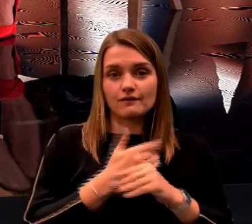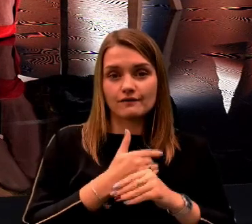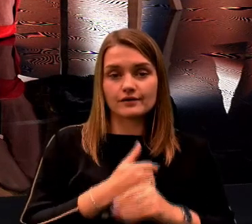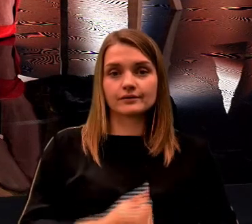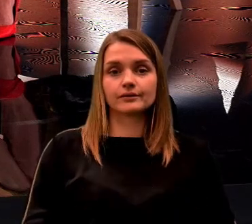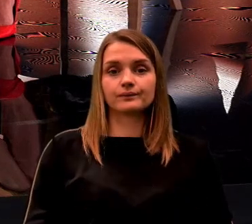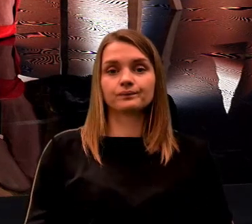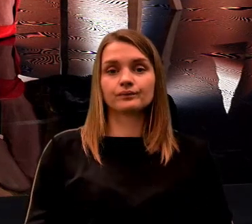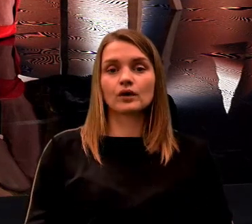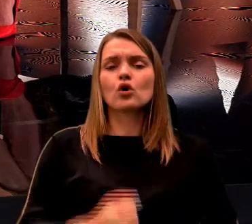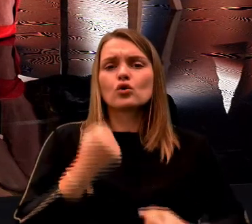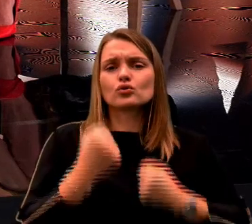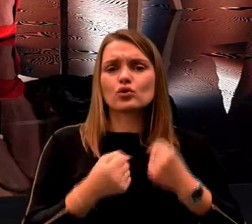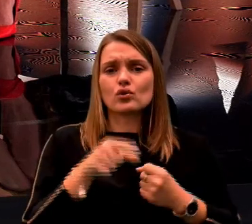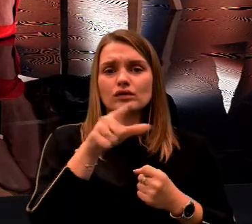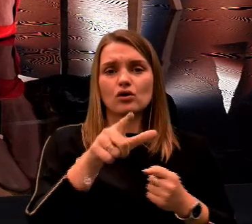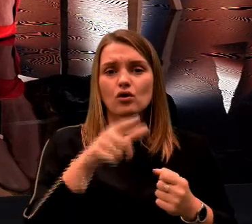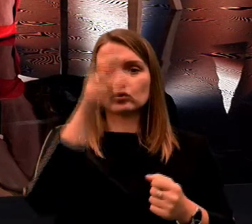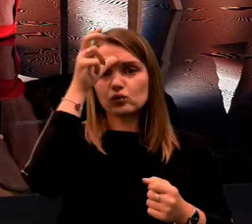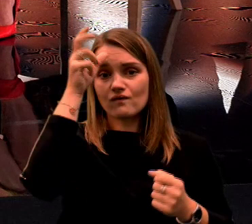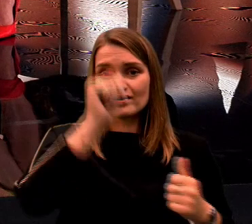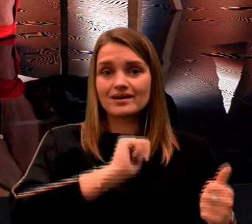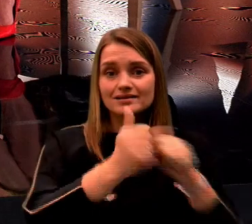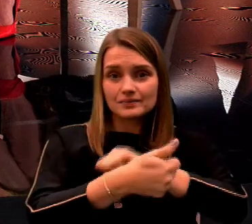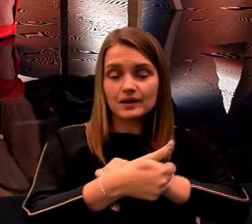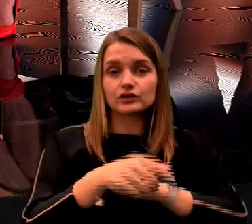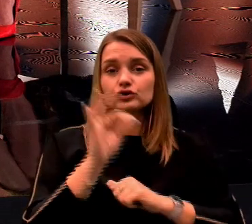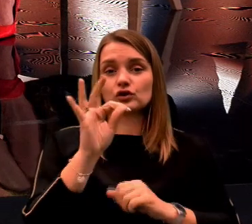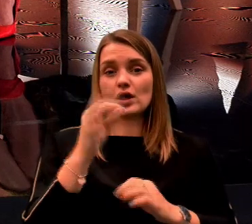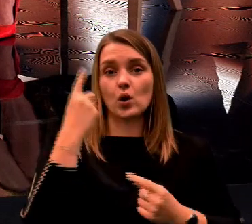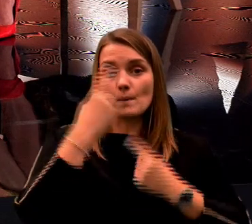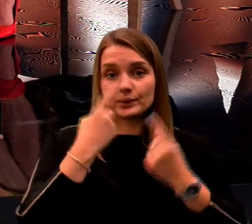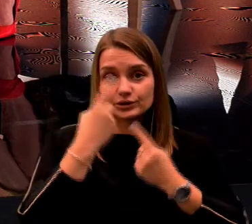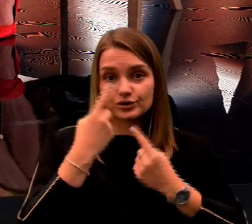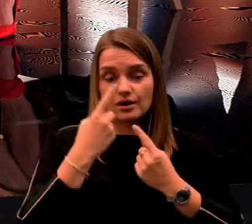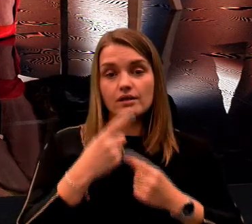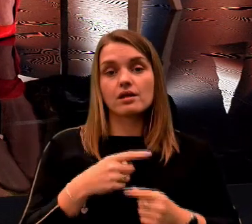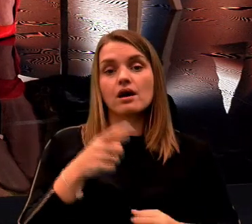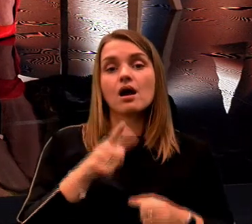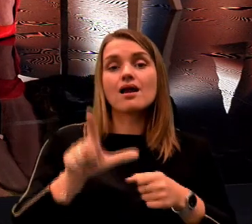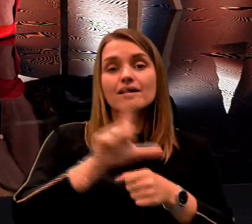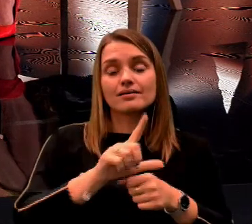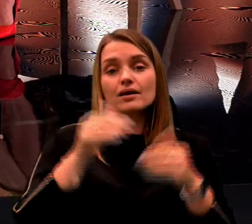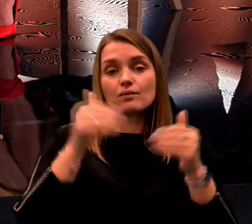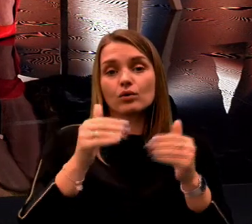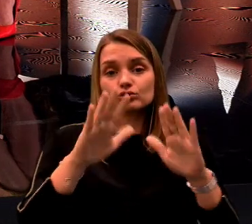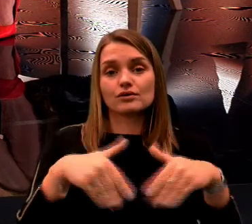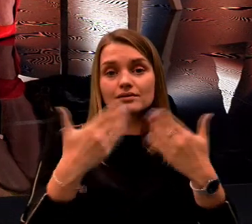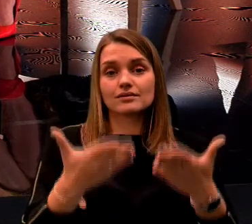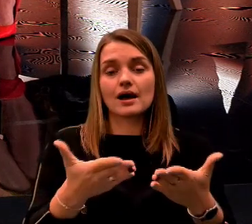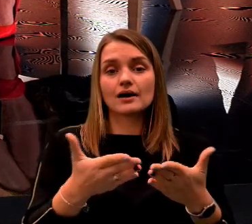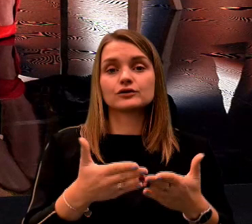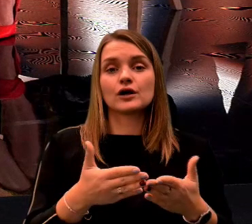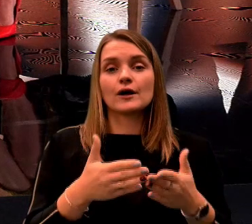No i trudno takiego człowieka zmienić, prawda? Trudno zmienić jego podejście. Z drugiej strony lider może dać tyle odpowiedzialności, przesuwając się w